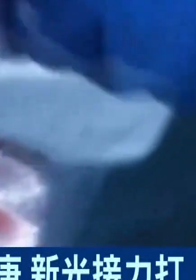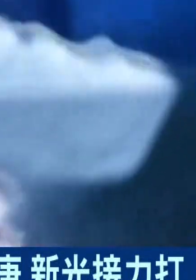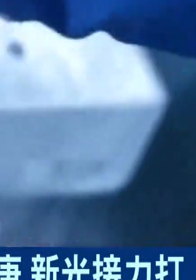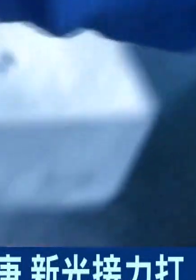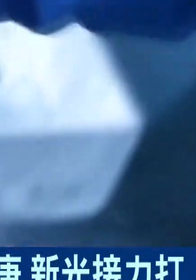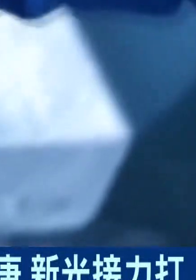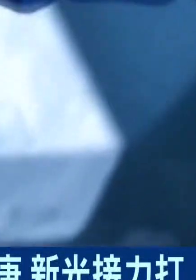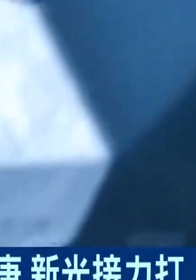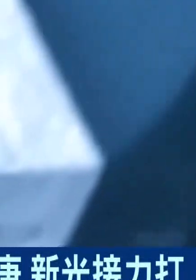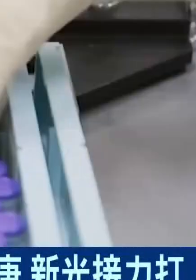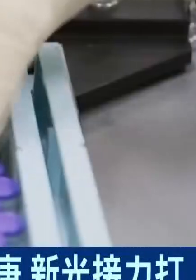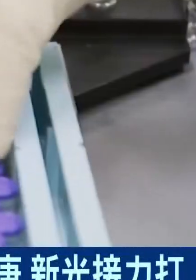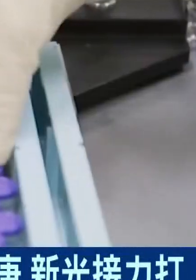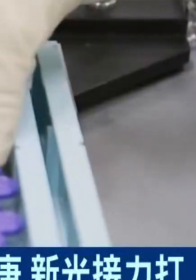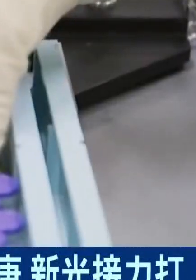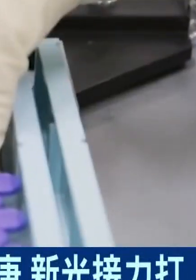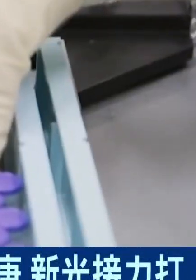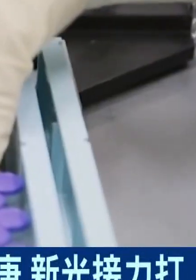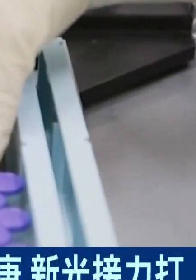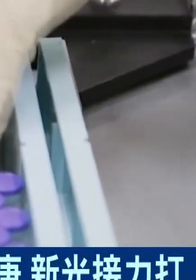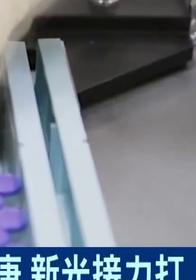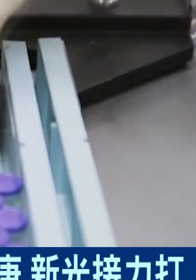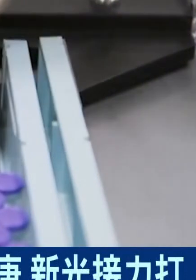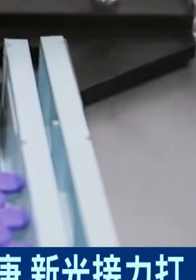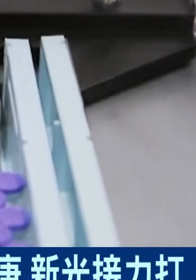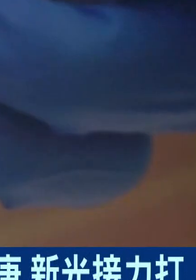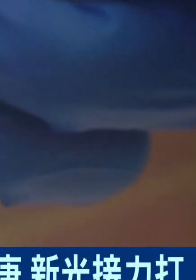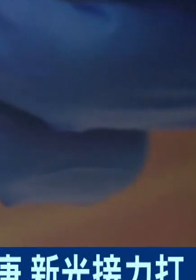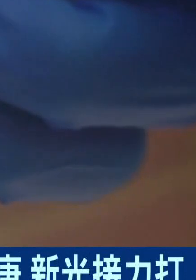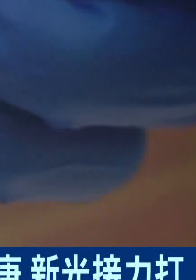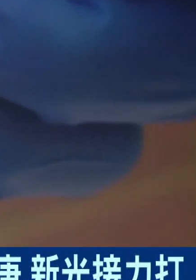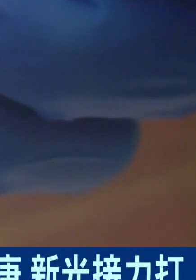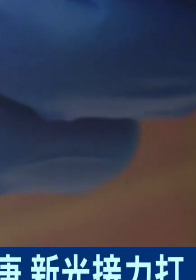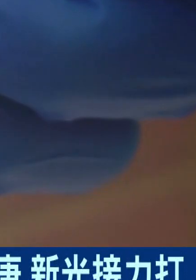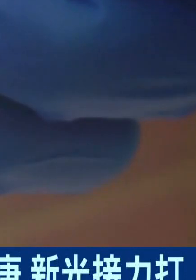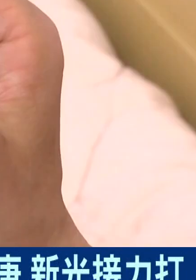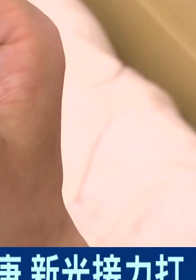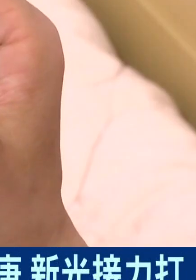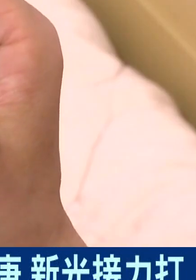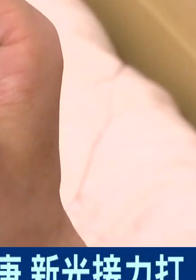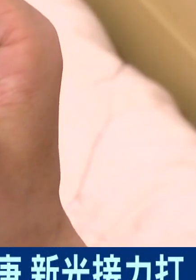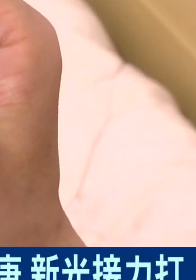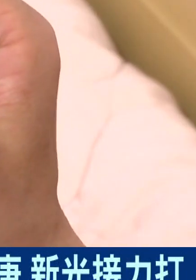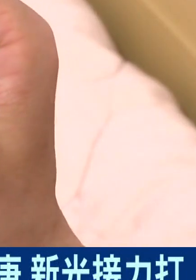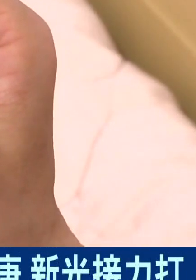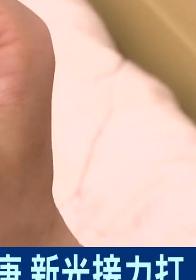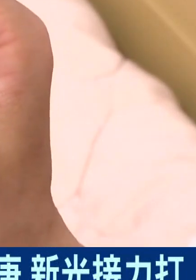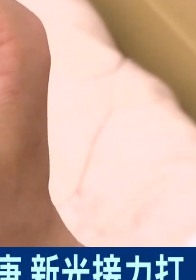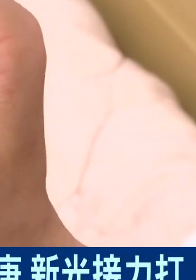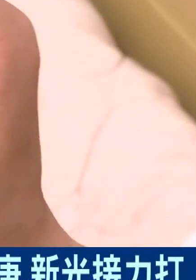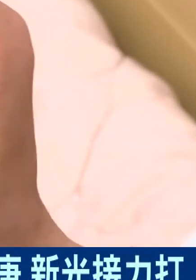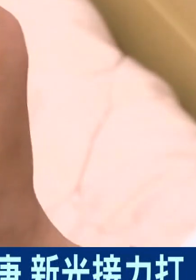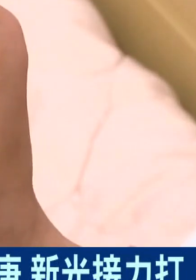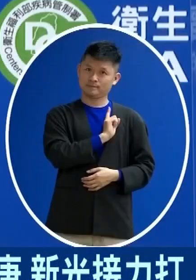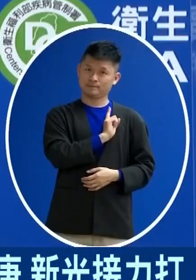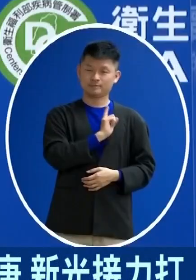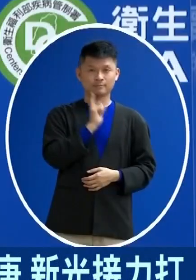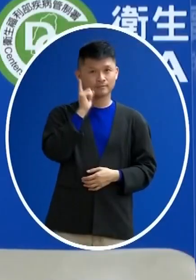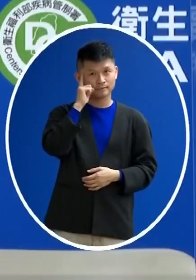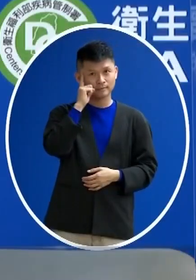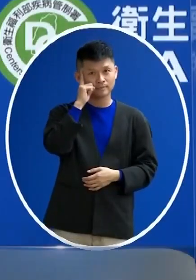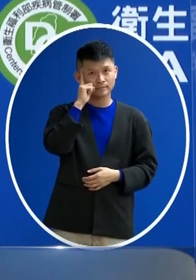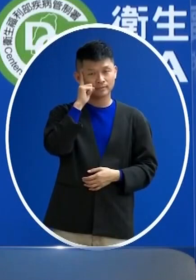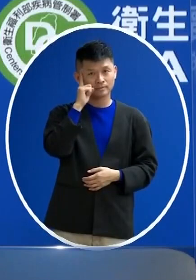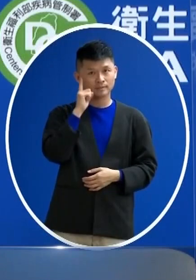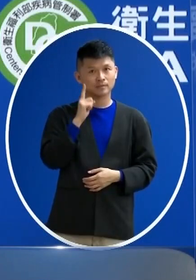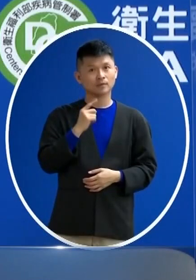可。目前卫福部已跟高端进行500到1000万剂的预采购协商，预期月底之前就会签约。 个人的